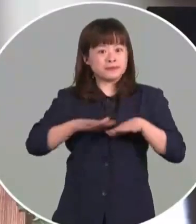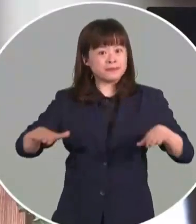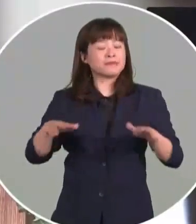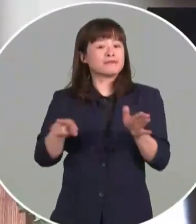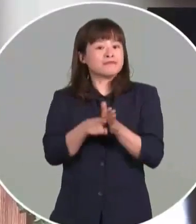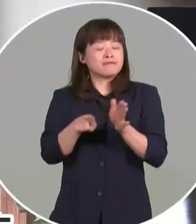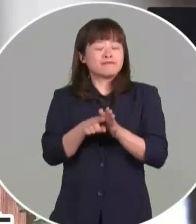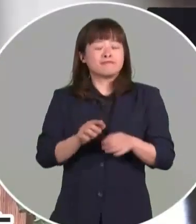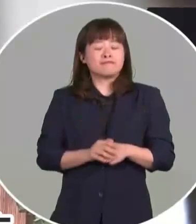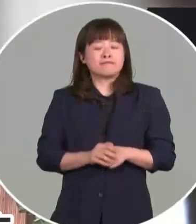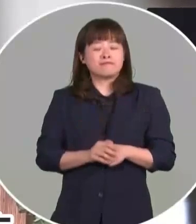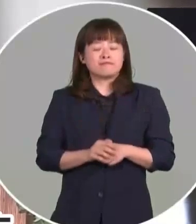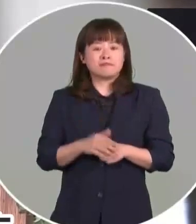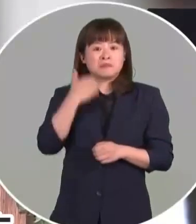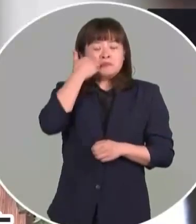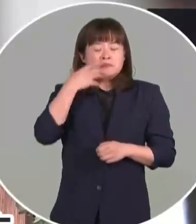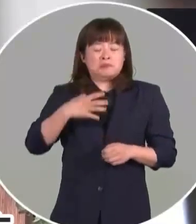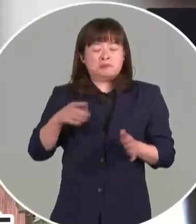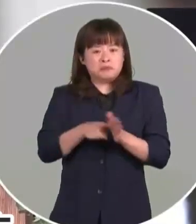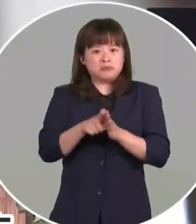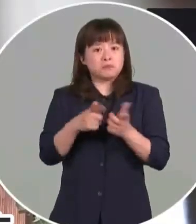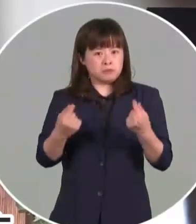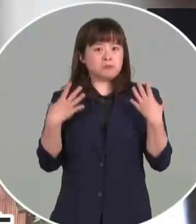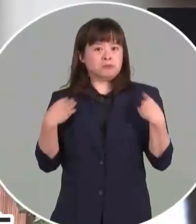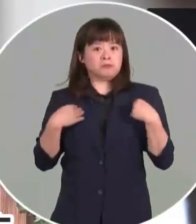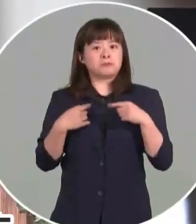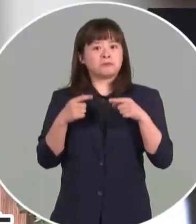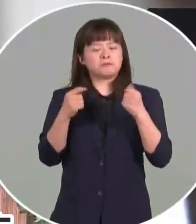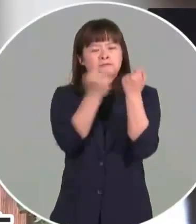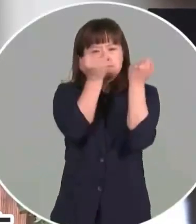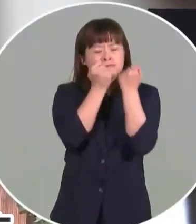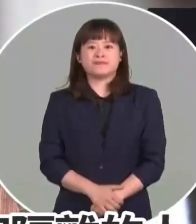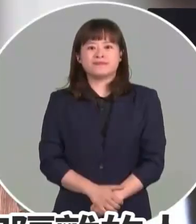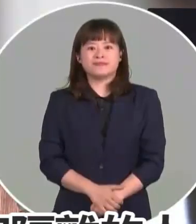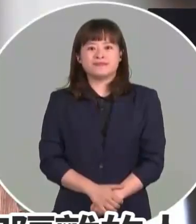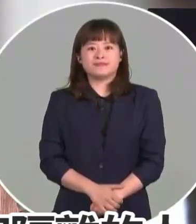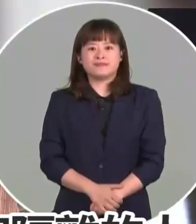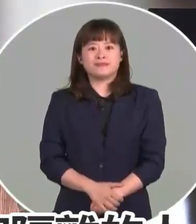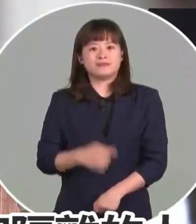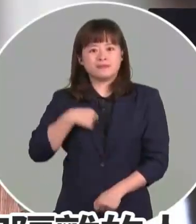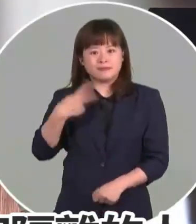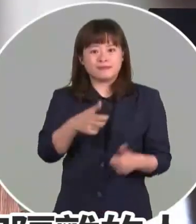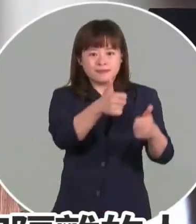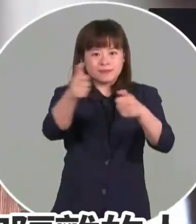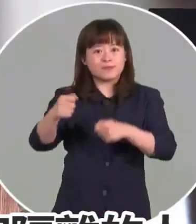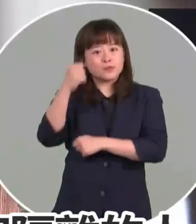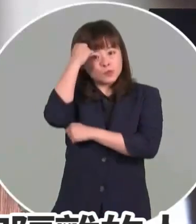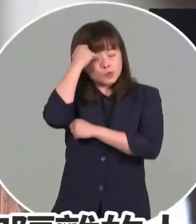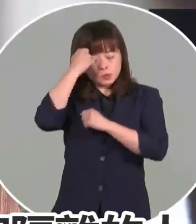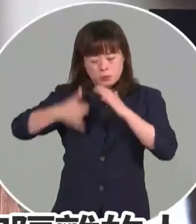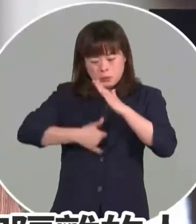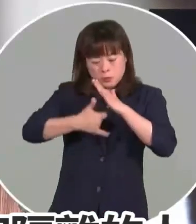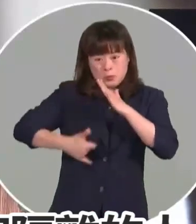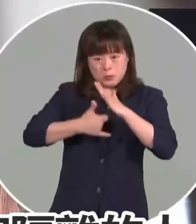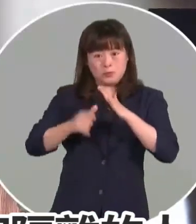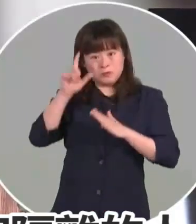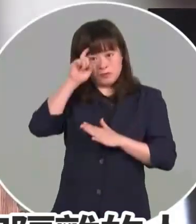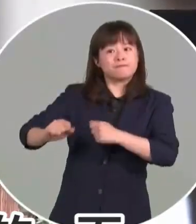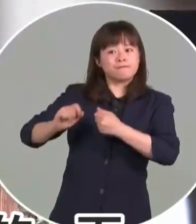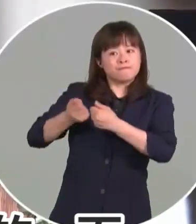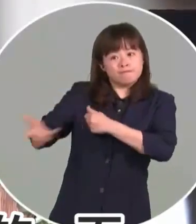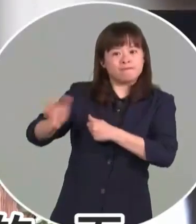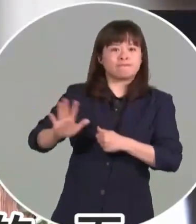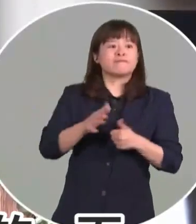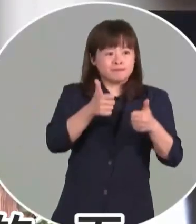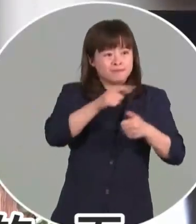刻也能够保持公民的美德。我也要谢谢那些居家检疫居家隔离的